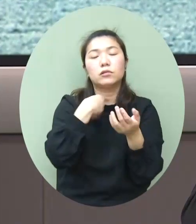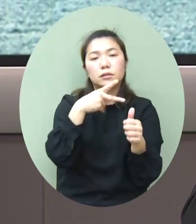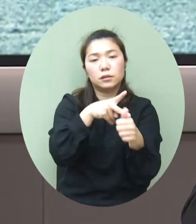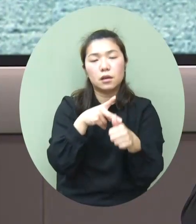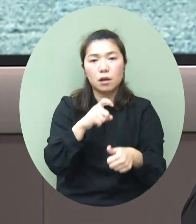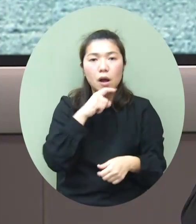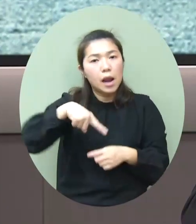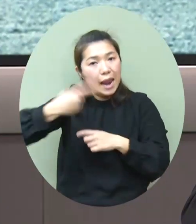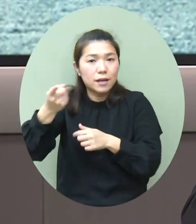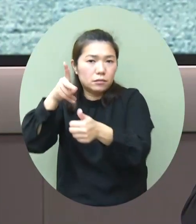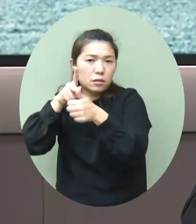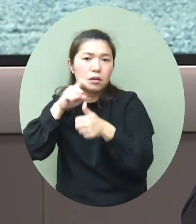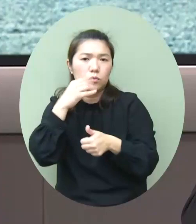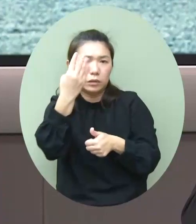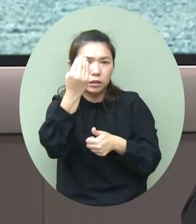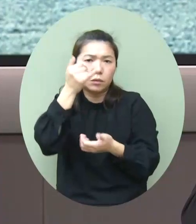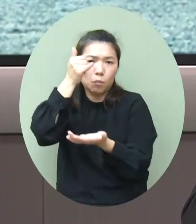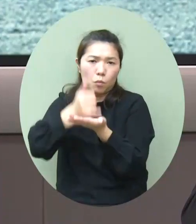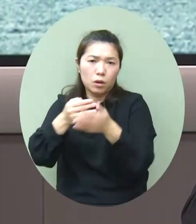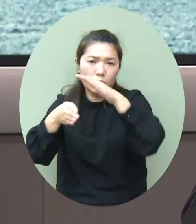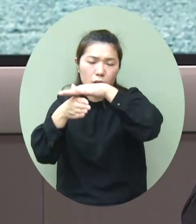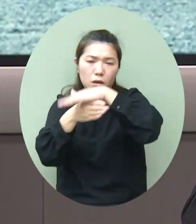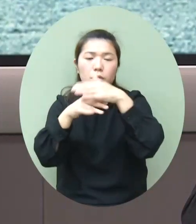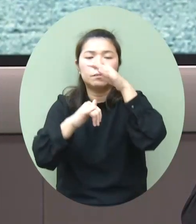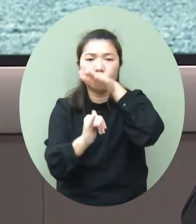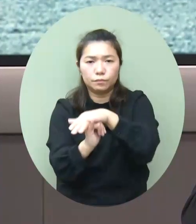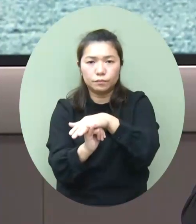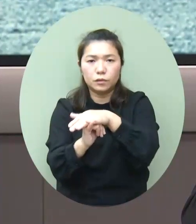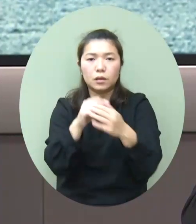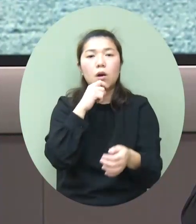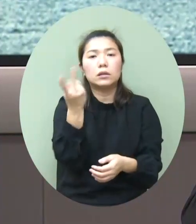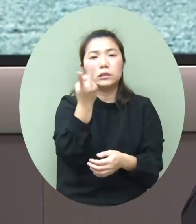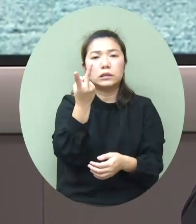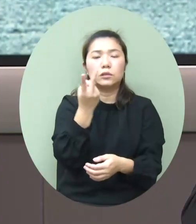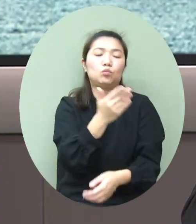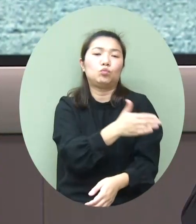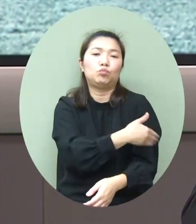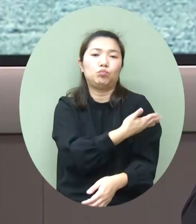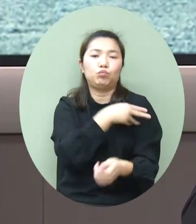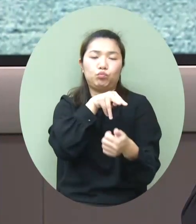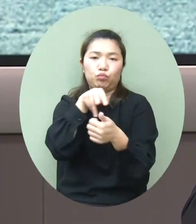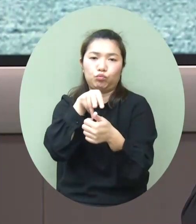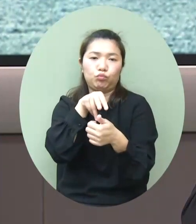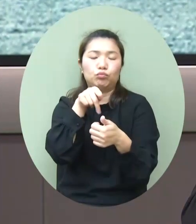馆，另外有2个护老院也借出了40个位置。